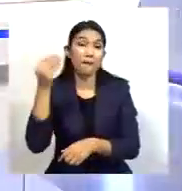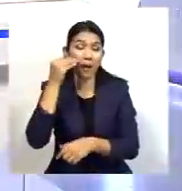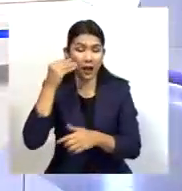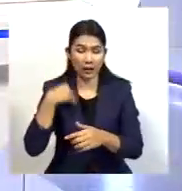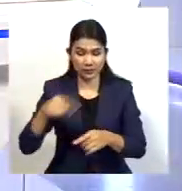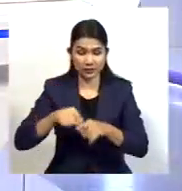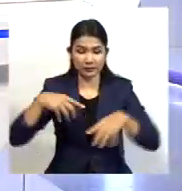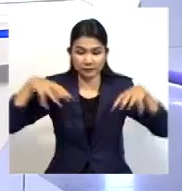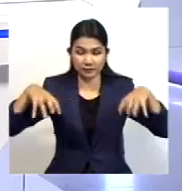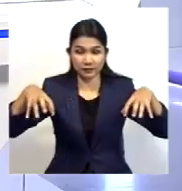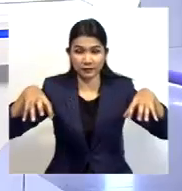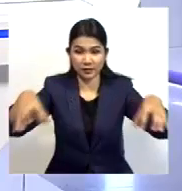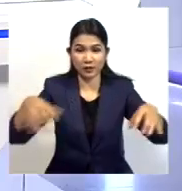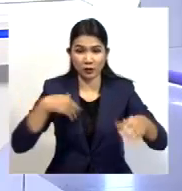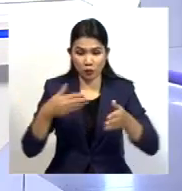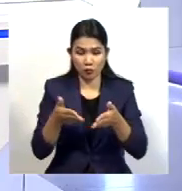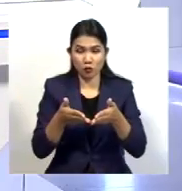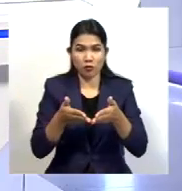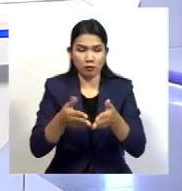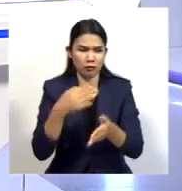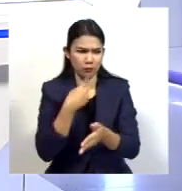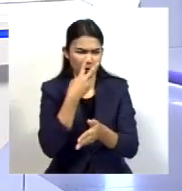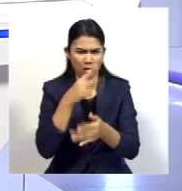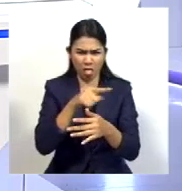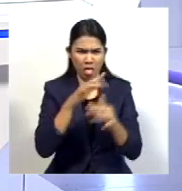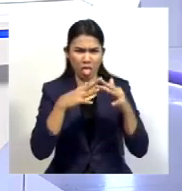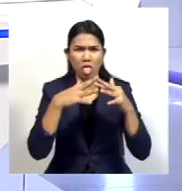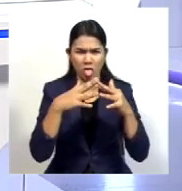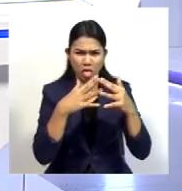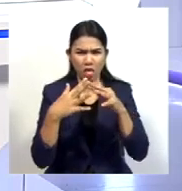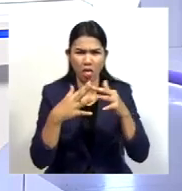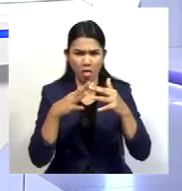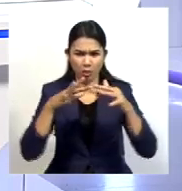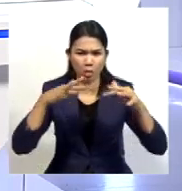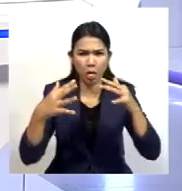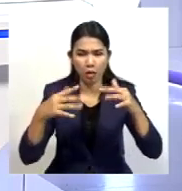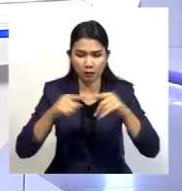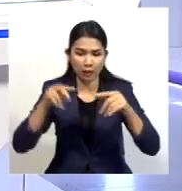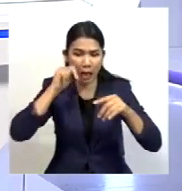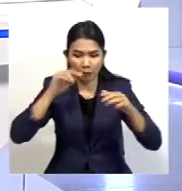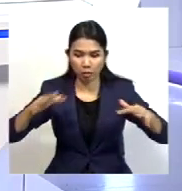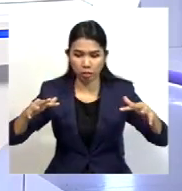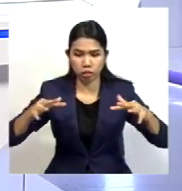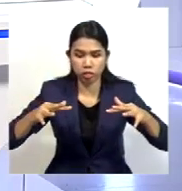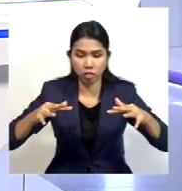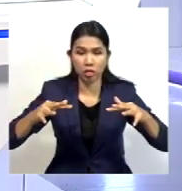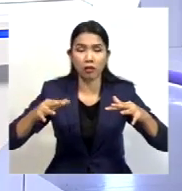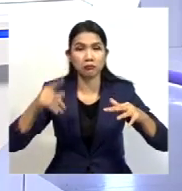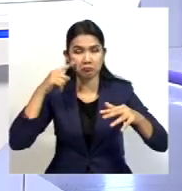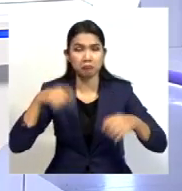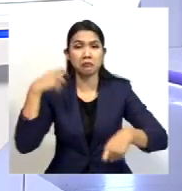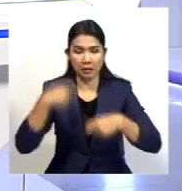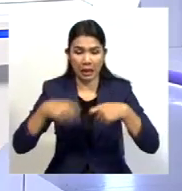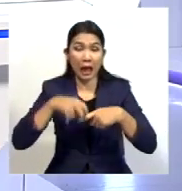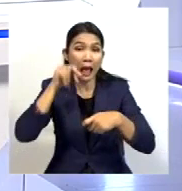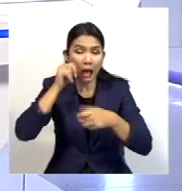นเลยว่าบ้านเนี่ยไม่มีความมั่นคงเลย ใช่ค่ะ จะพังแหล่ไม่พังแหล่แล้วก็รุกรับหน้าน้ำ มีผลต่อการระบาย